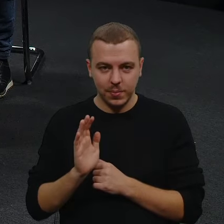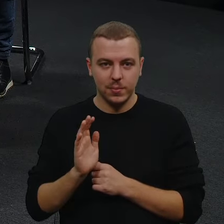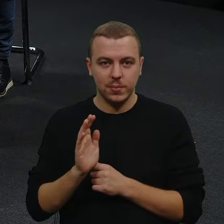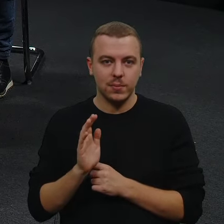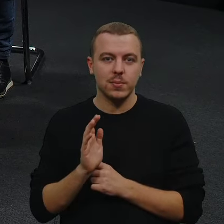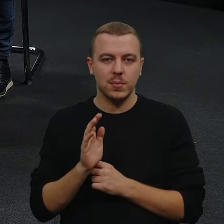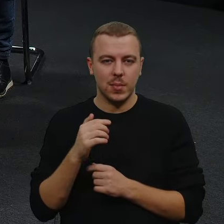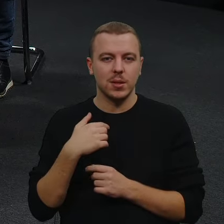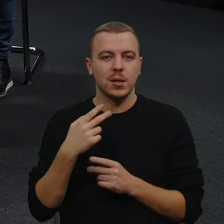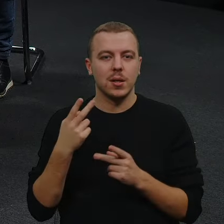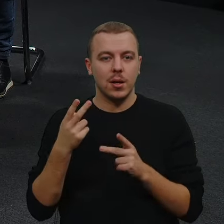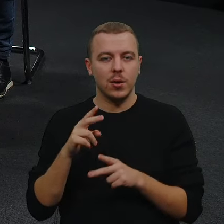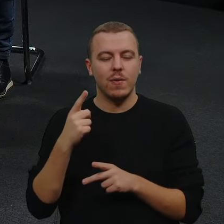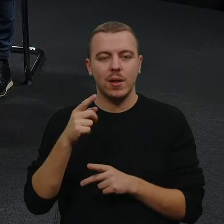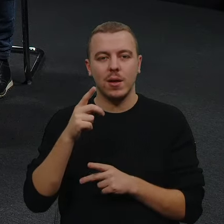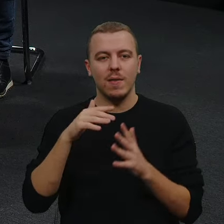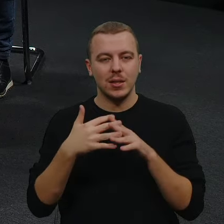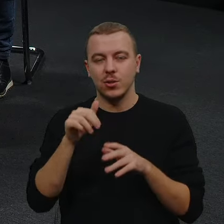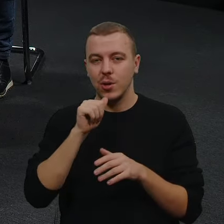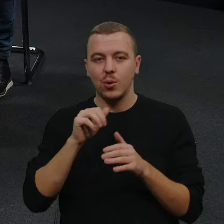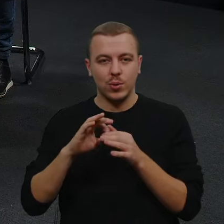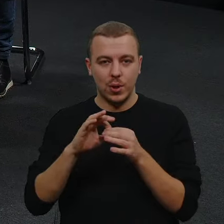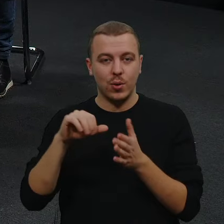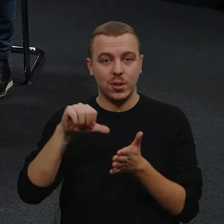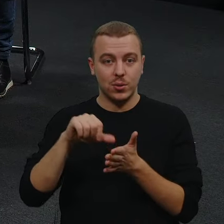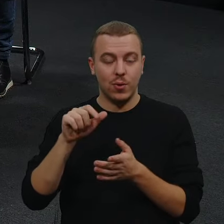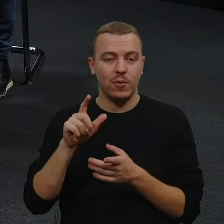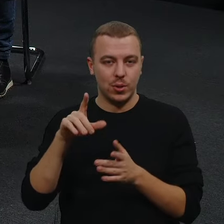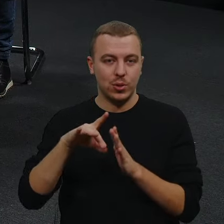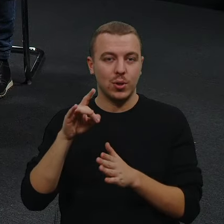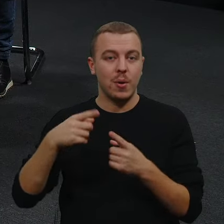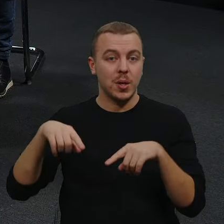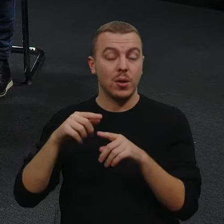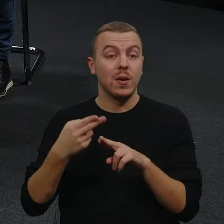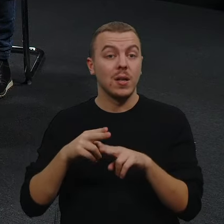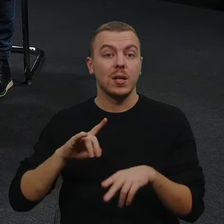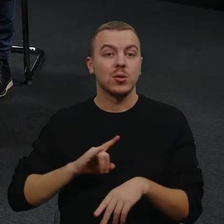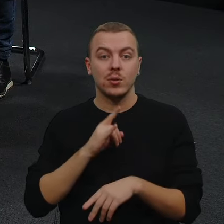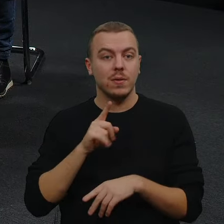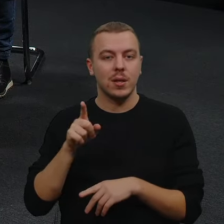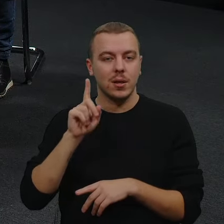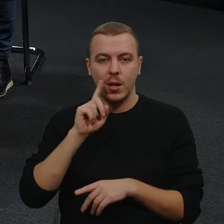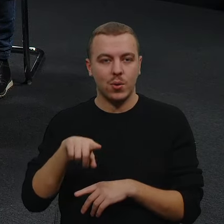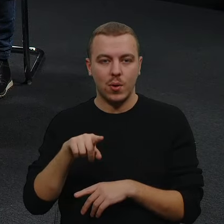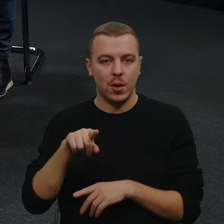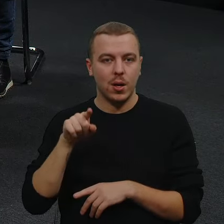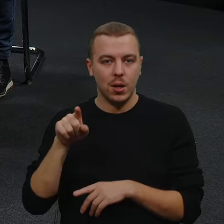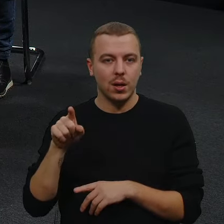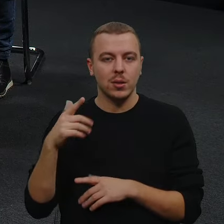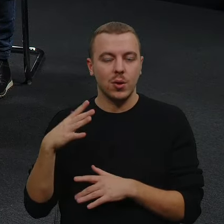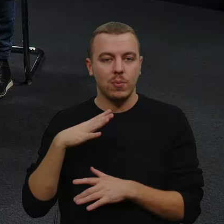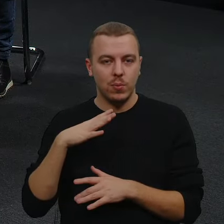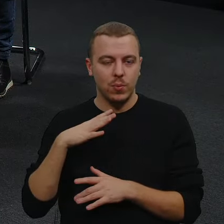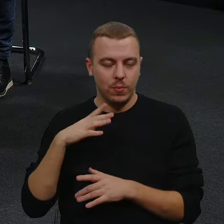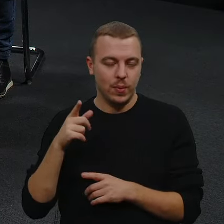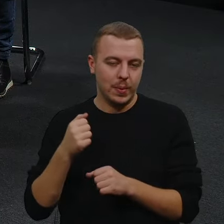dar vieną valstiečių ir žaliųjų sąjungos atstovą išrinktą apygardą dėl to, kad konservatoriai negalėtų paimti valdžios, nes jie buvo tą pradėję girdyti. Tai